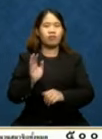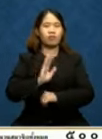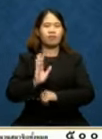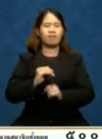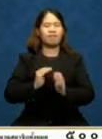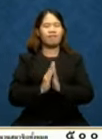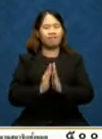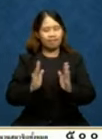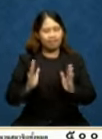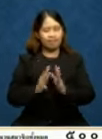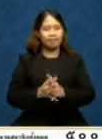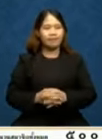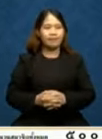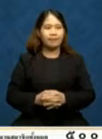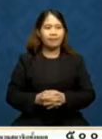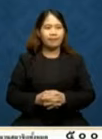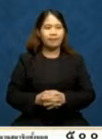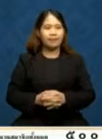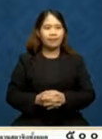ครับขอบคุณครับ